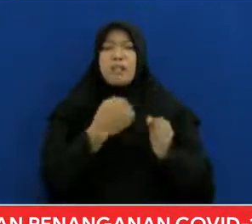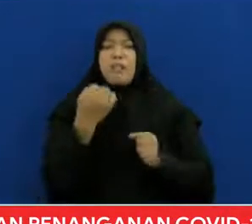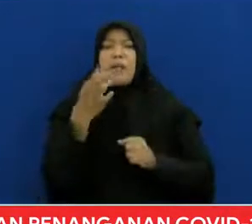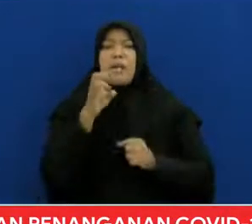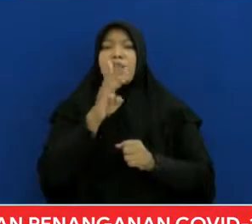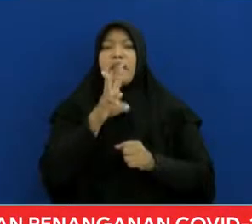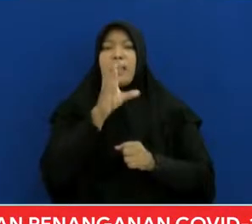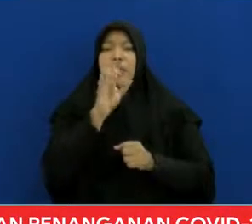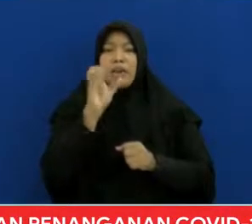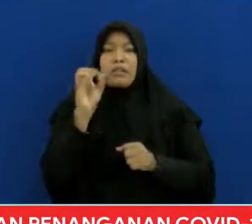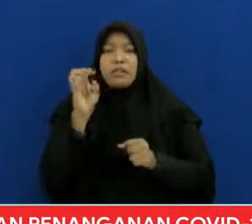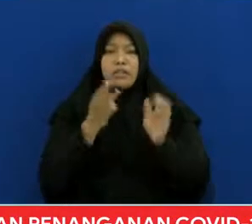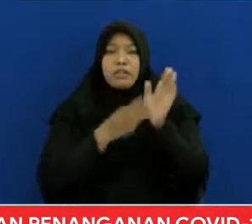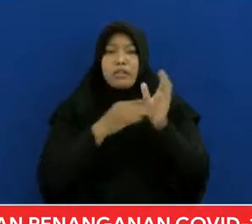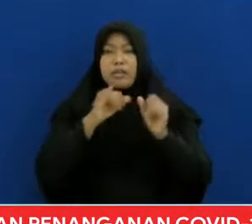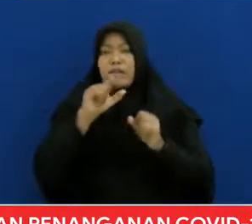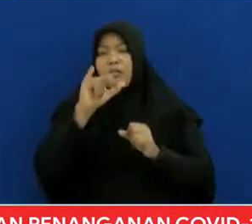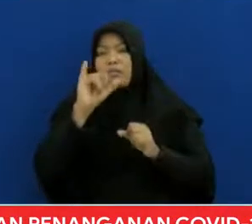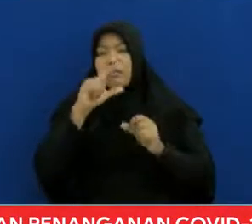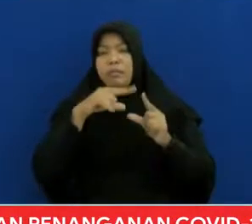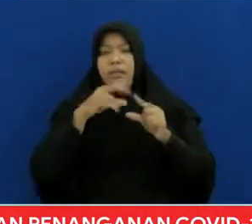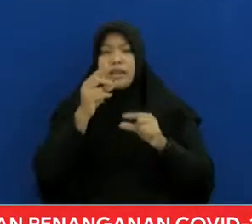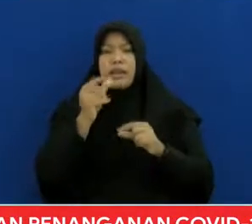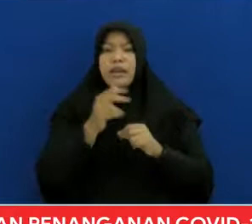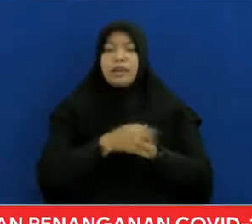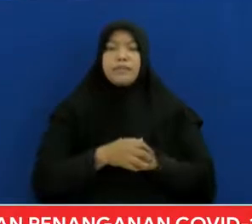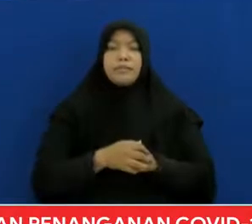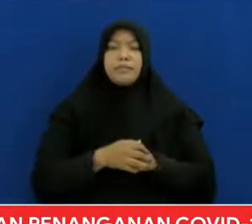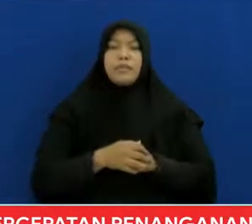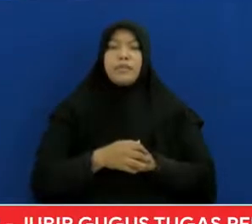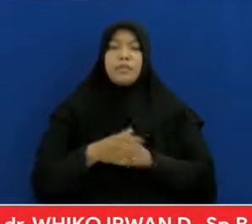miliar untuk JPS di tahap pertama,